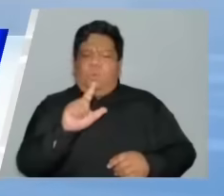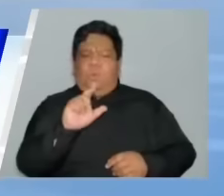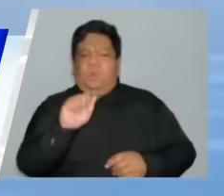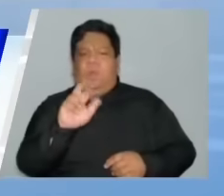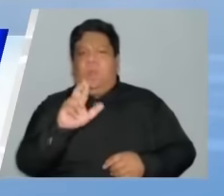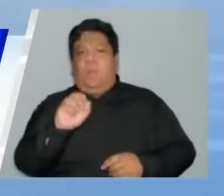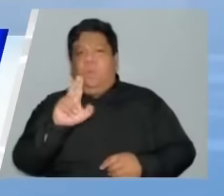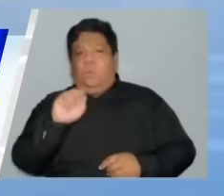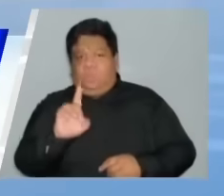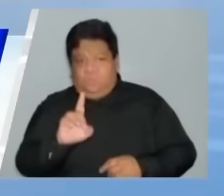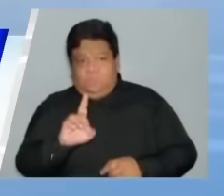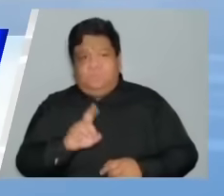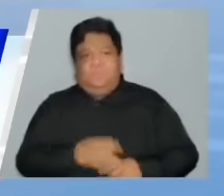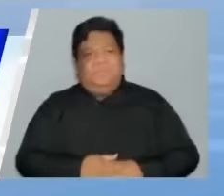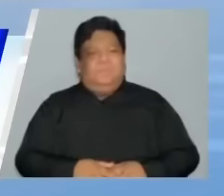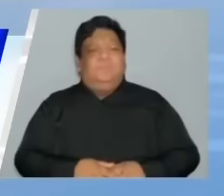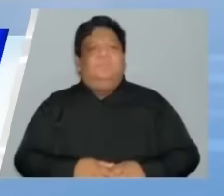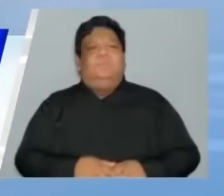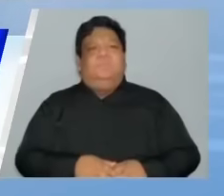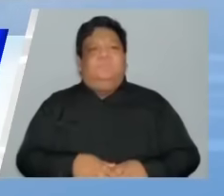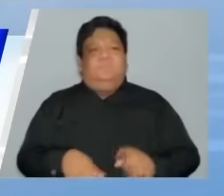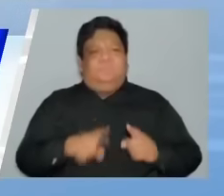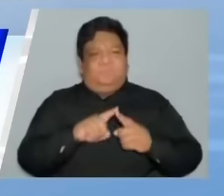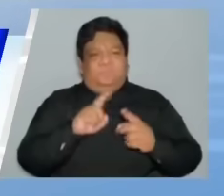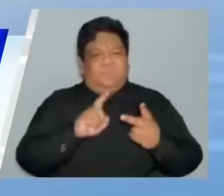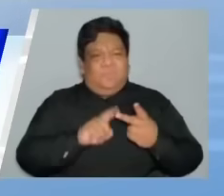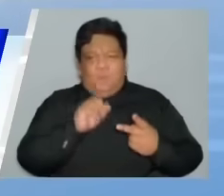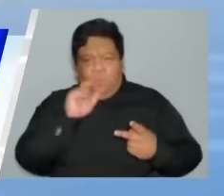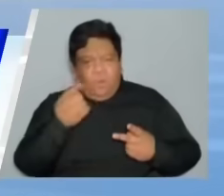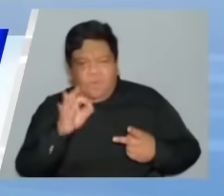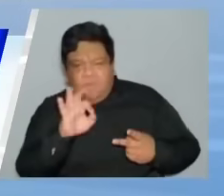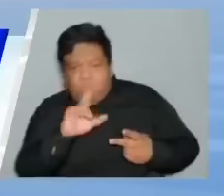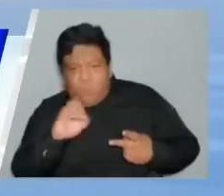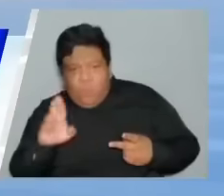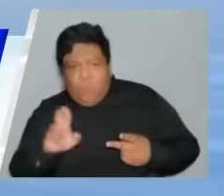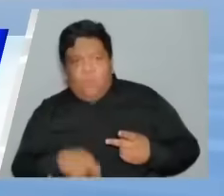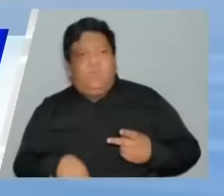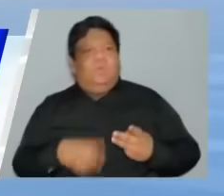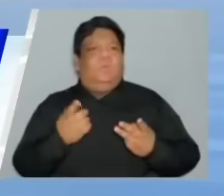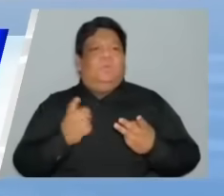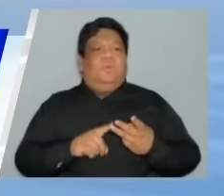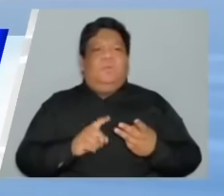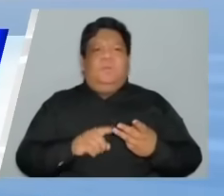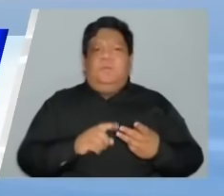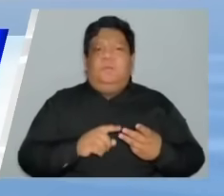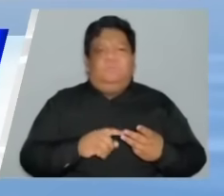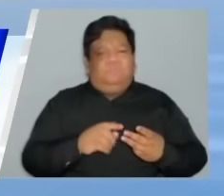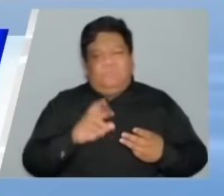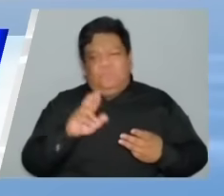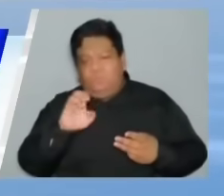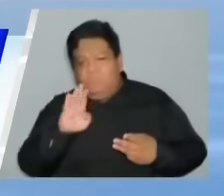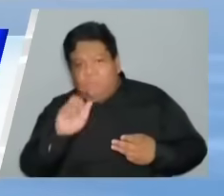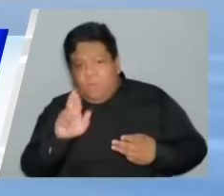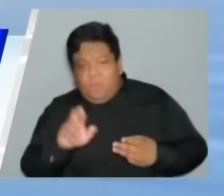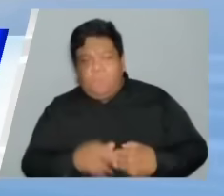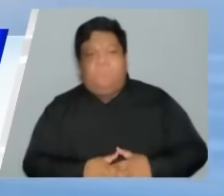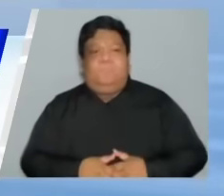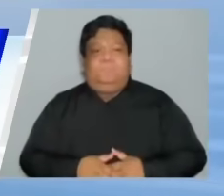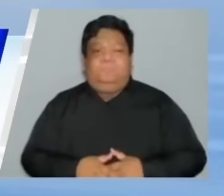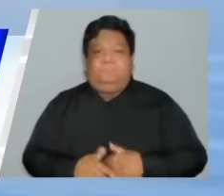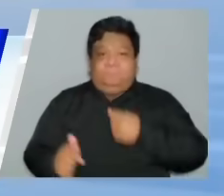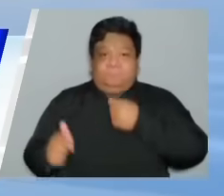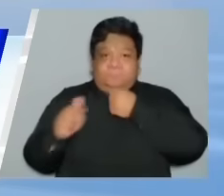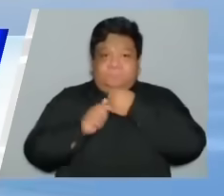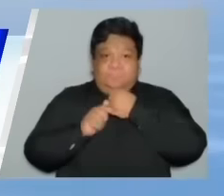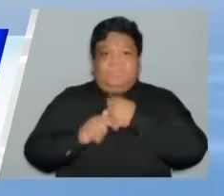na aparato. So, hindi lang floor, hindi lang vault, hindi lang P-bar. Sa Japan, nag-training si Carlos sa loob